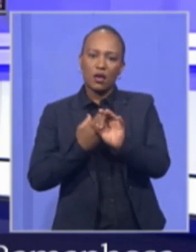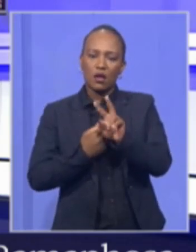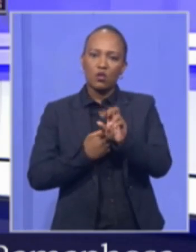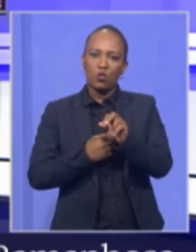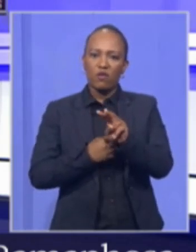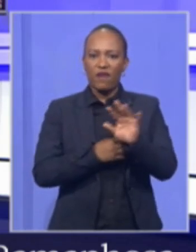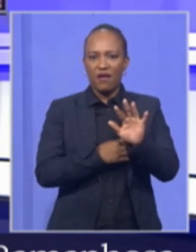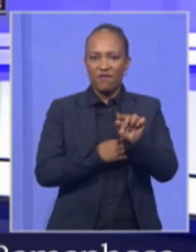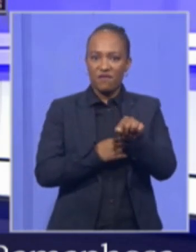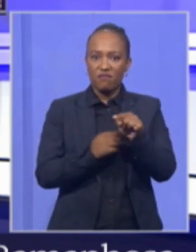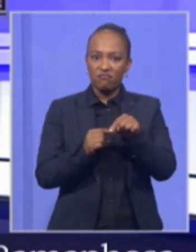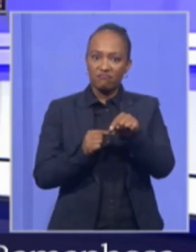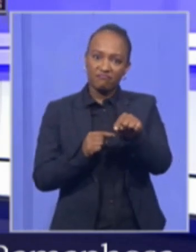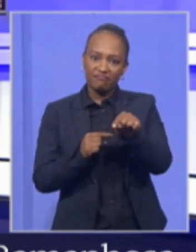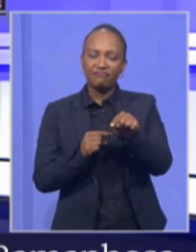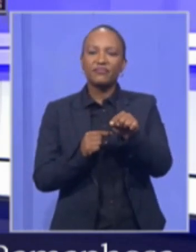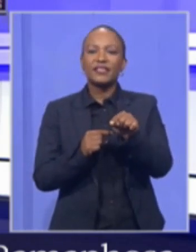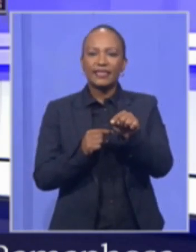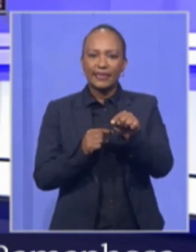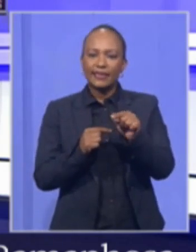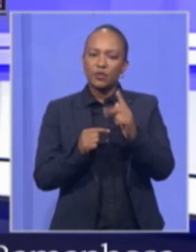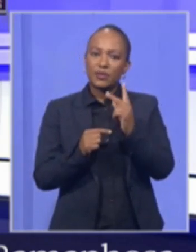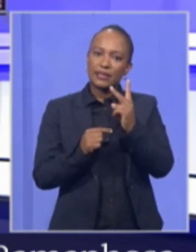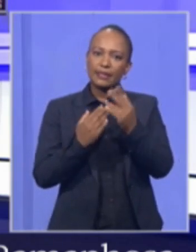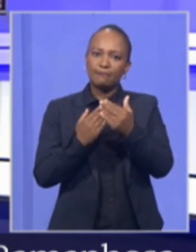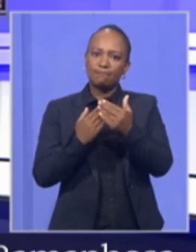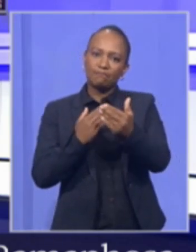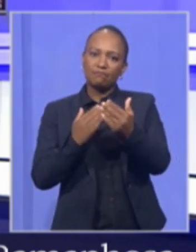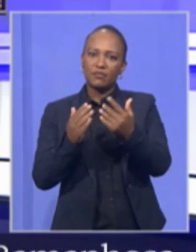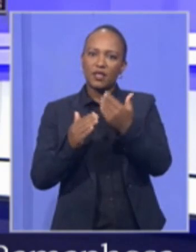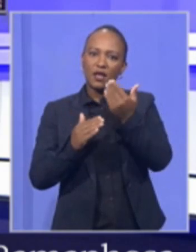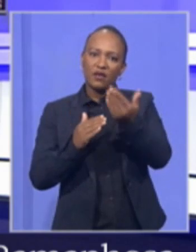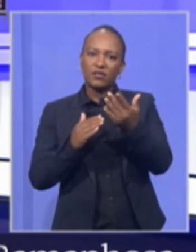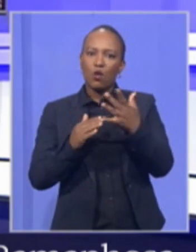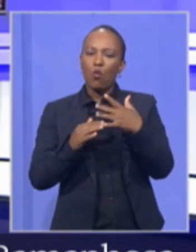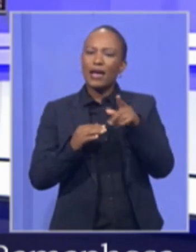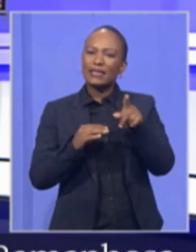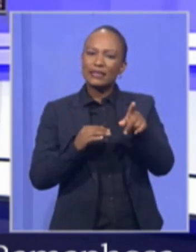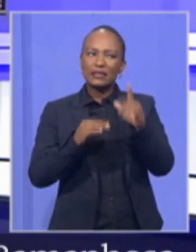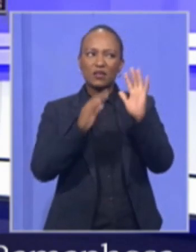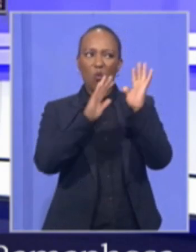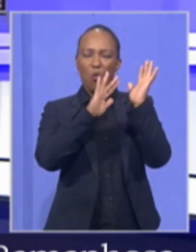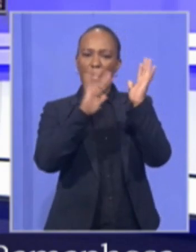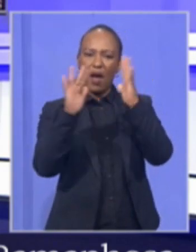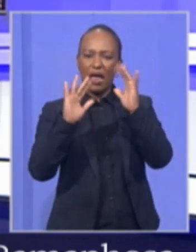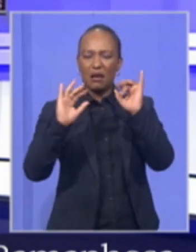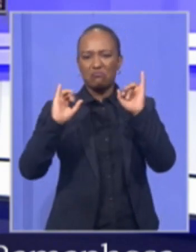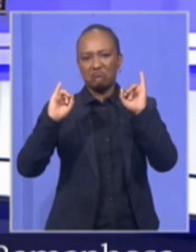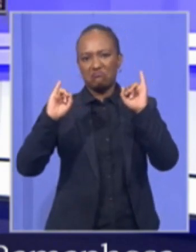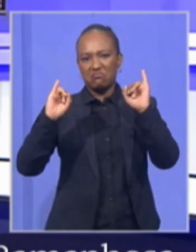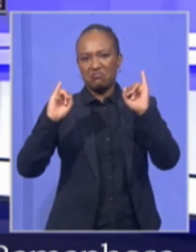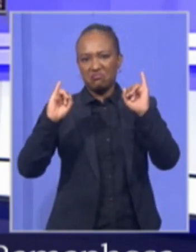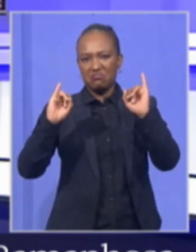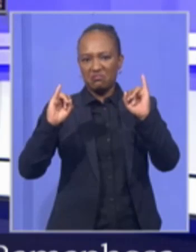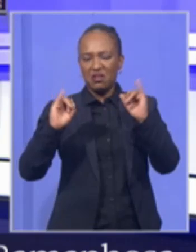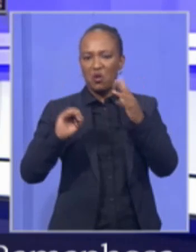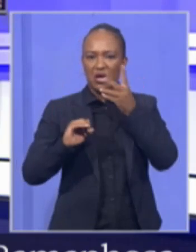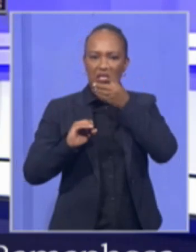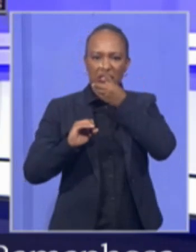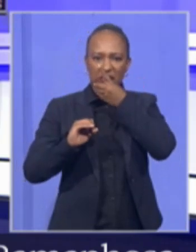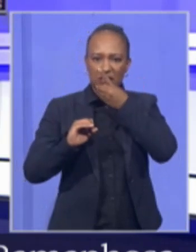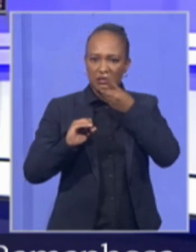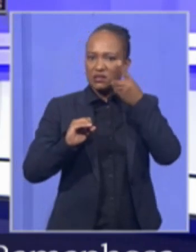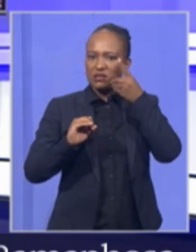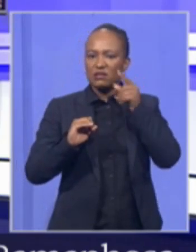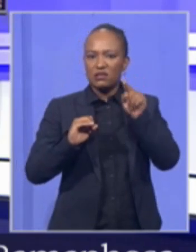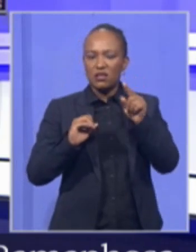2025. Kgolo yeo go letetšwe gore e bonagale ka morago ga ditlamorago tše mpe tša phetogo ya leratadima yeo e hlotšego komelelo ya gare ga sehla